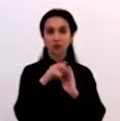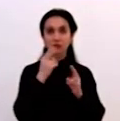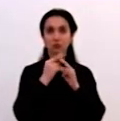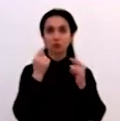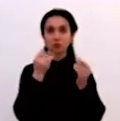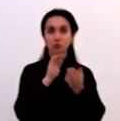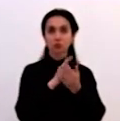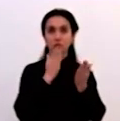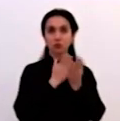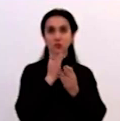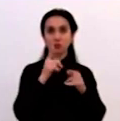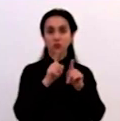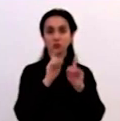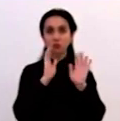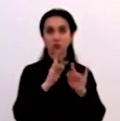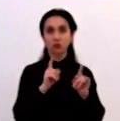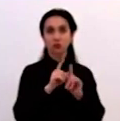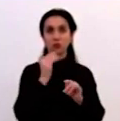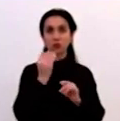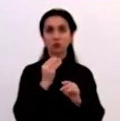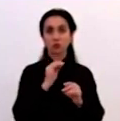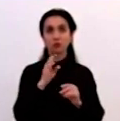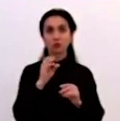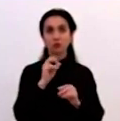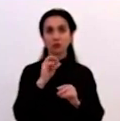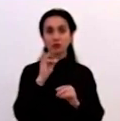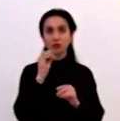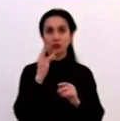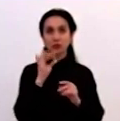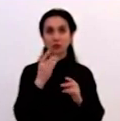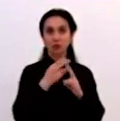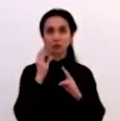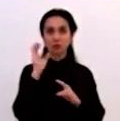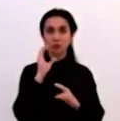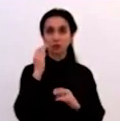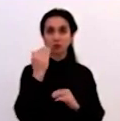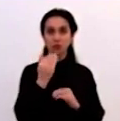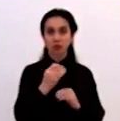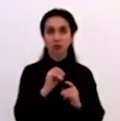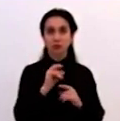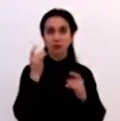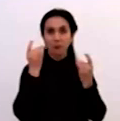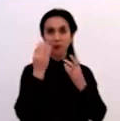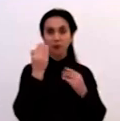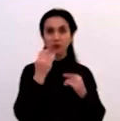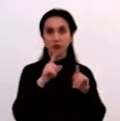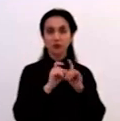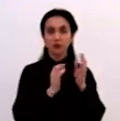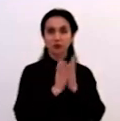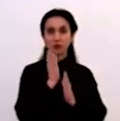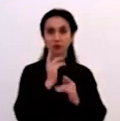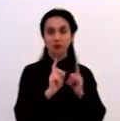Umumiy yo'nalishga ko'ra axborot xavfsizligi tahdidlari quyidagilarga bo'linadi. O'zbekistonning ma'naviy ravnaqqa